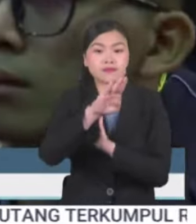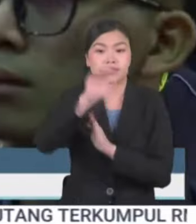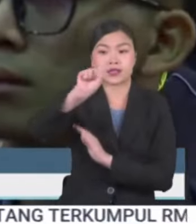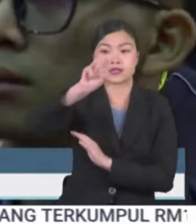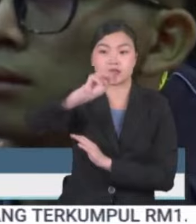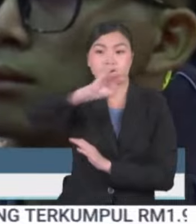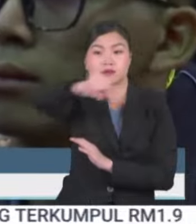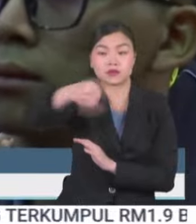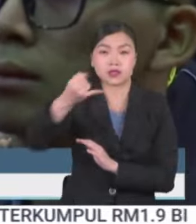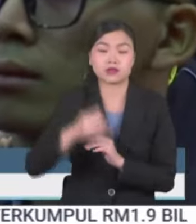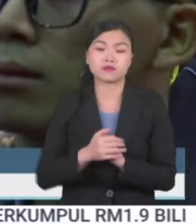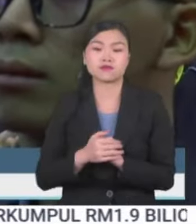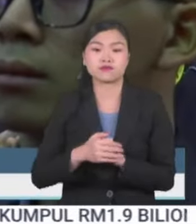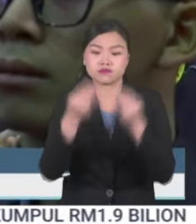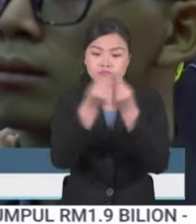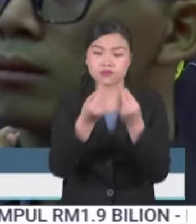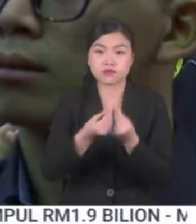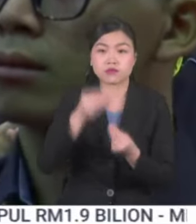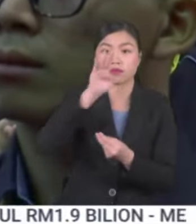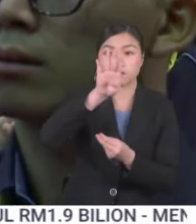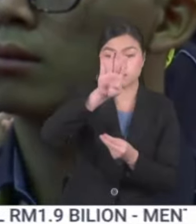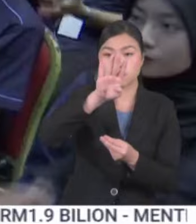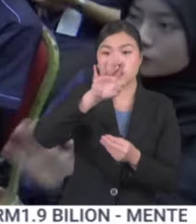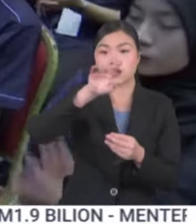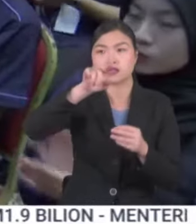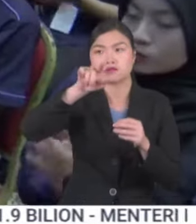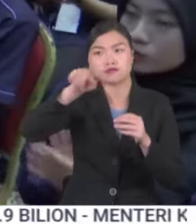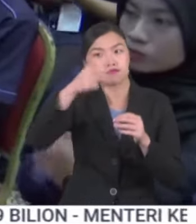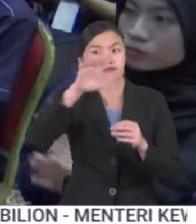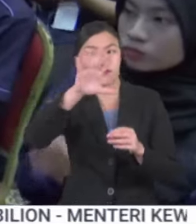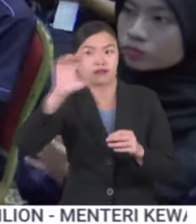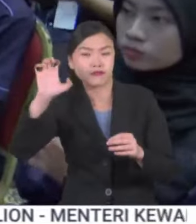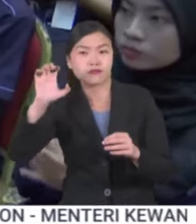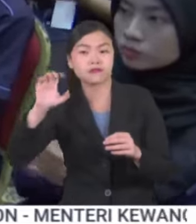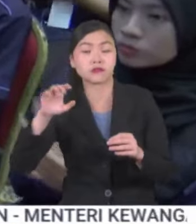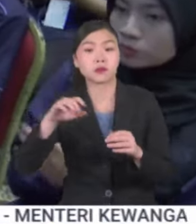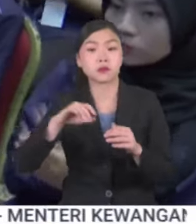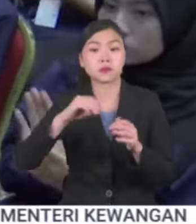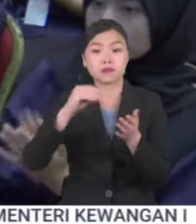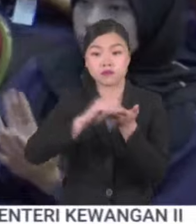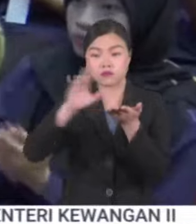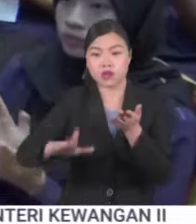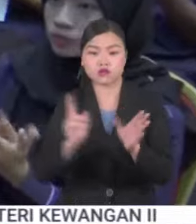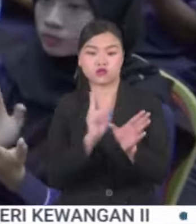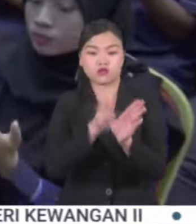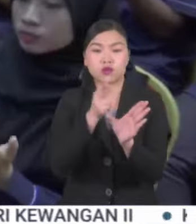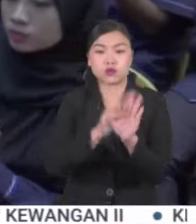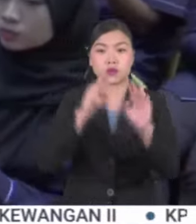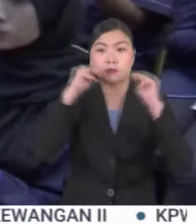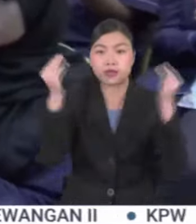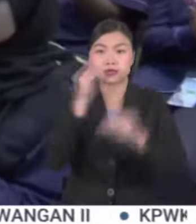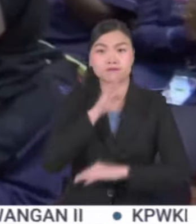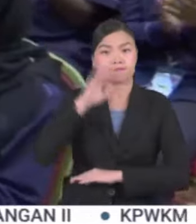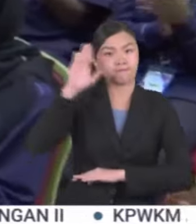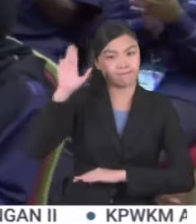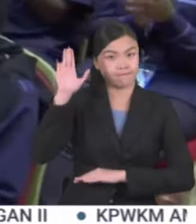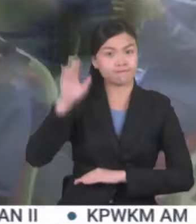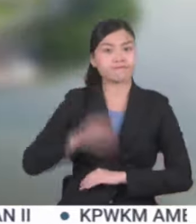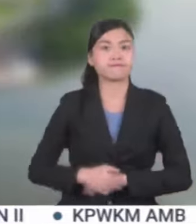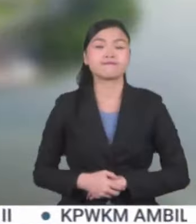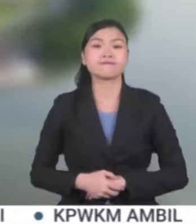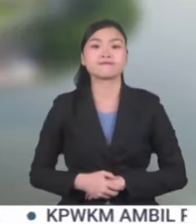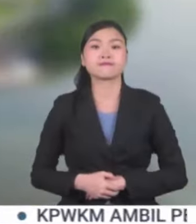smj seramai 4545 pelajar baharu UMS menyertai Majlis ikrar dan aku janji